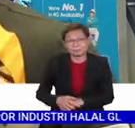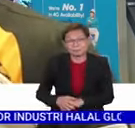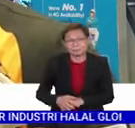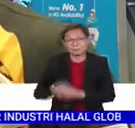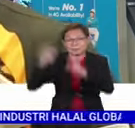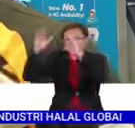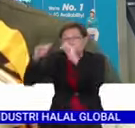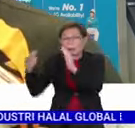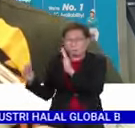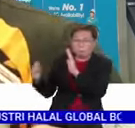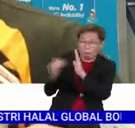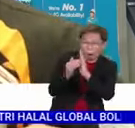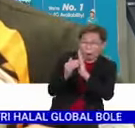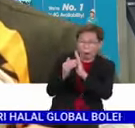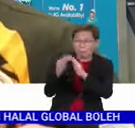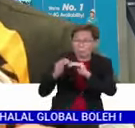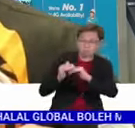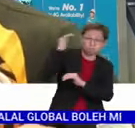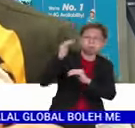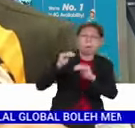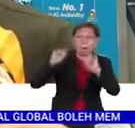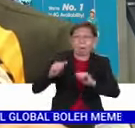hurdle boleh lepas. Tapi